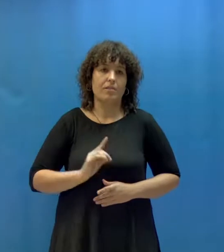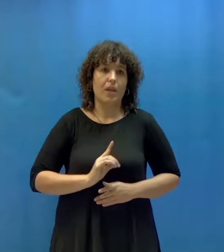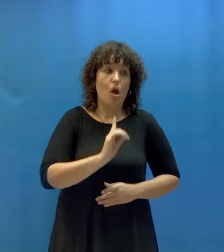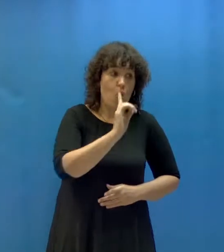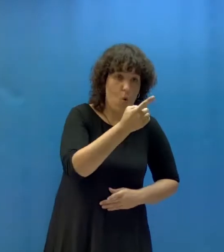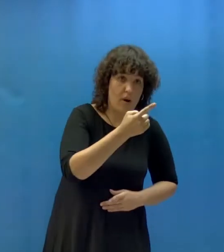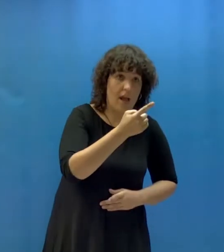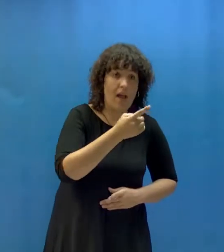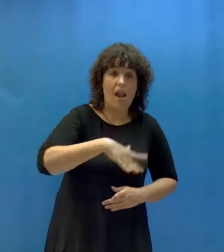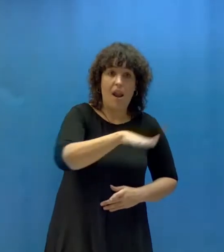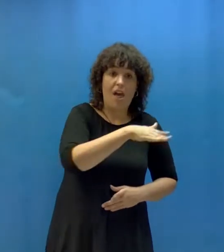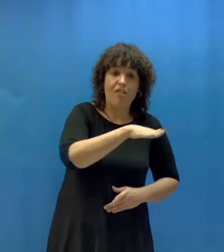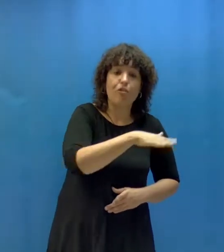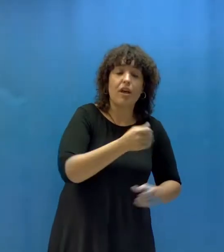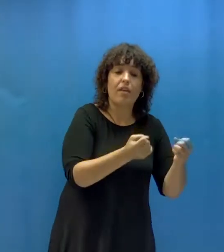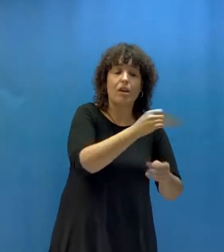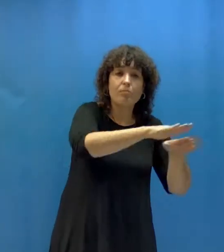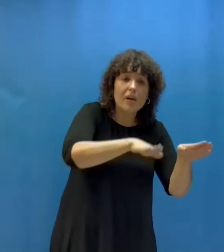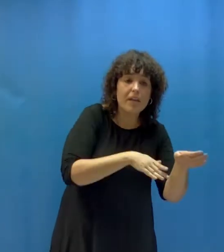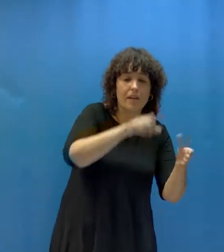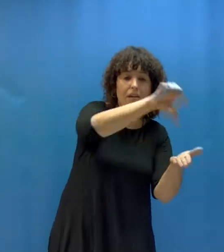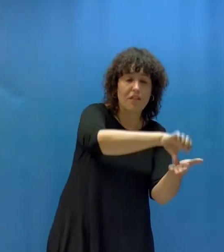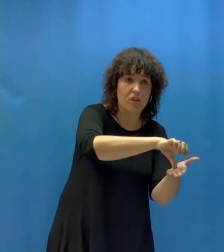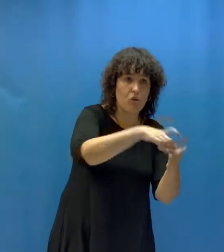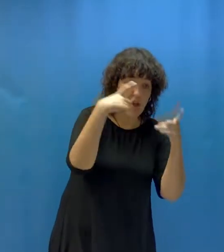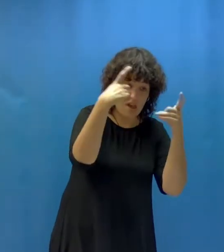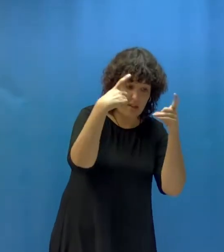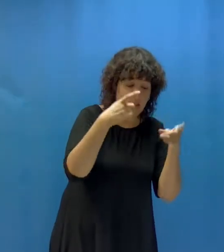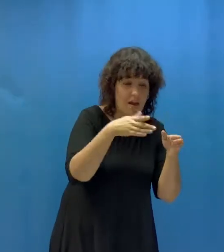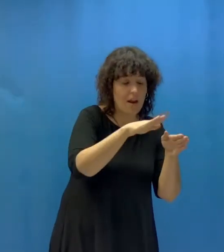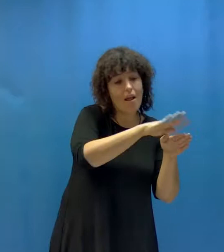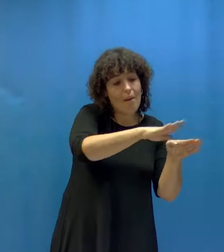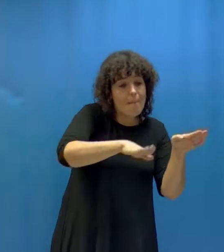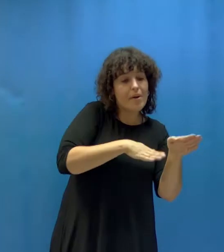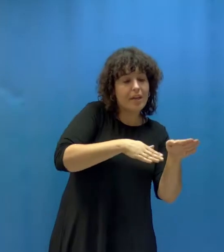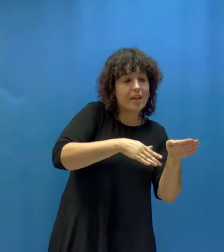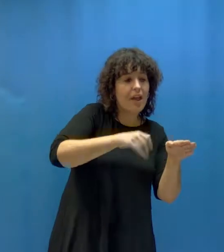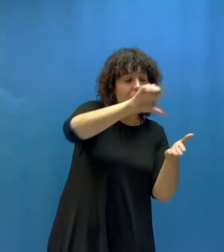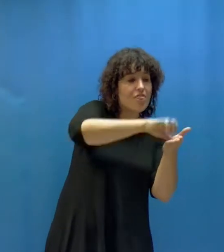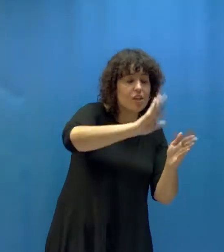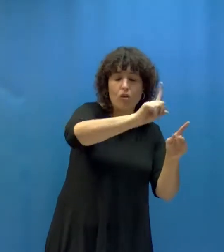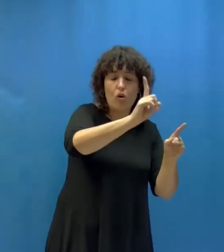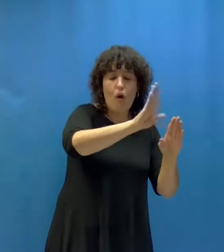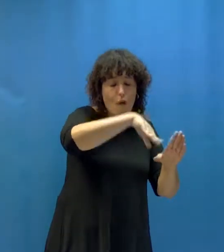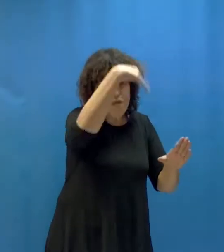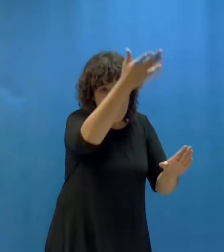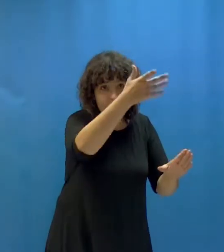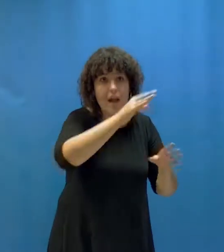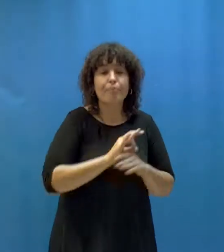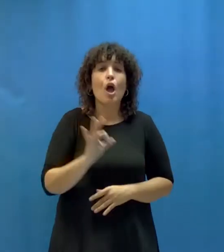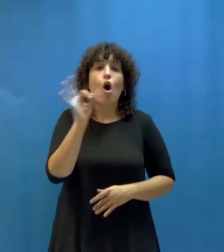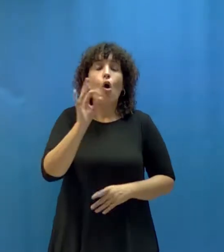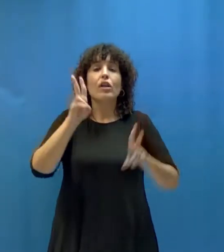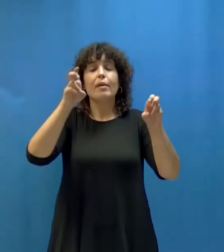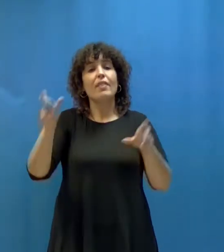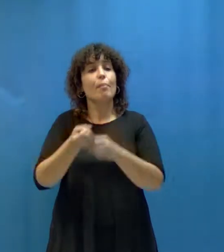els pàrquings al centre, intentar traure aquests aparcaments del centre cap a la perifèria i sobretot en la qüestió de les tanques publicitaris crec